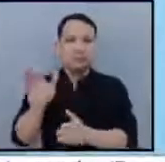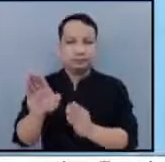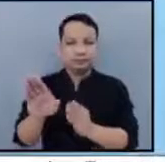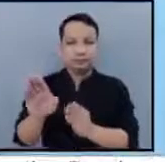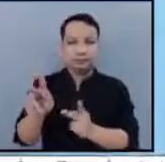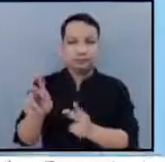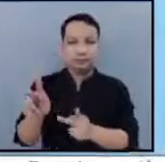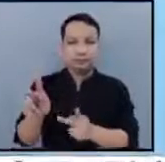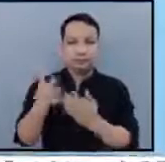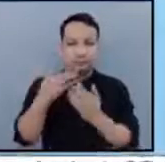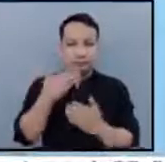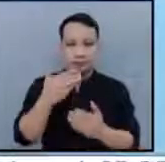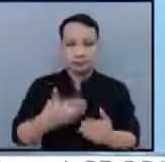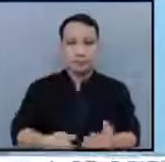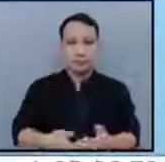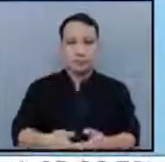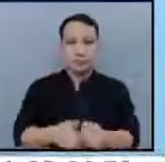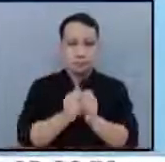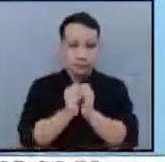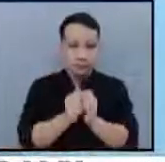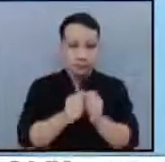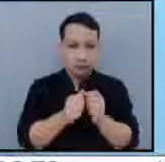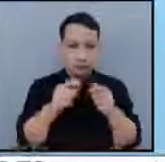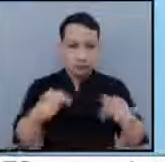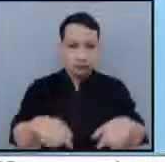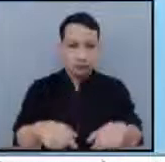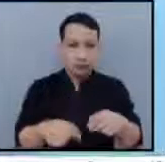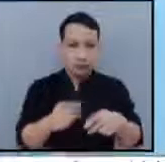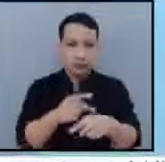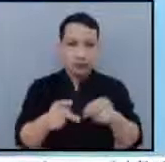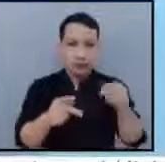Shine Pilipinas. Together with me, Prof. C. Chi.